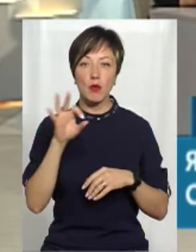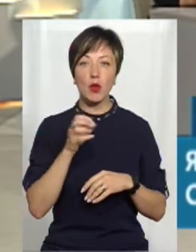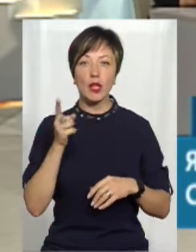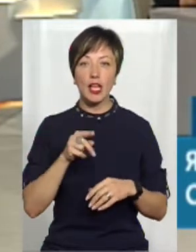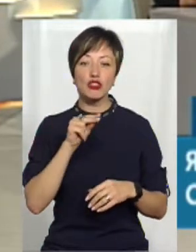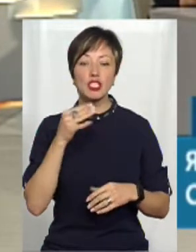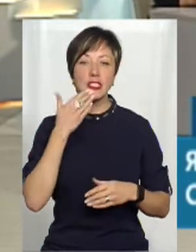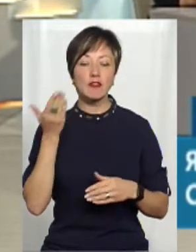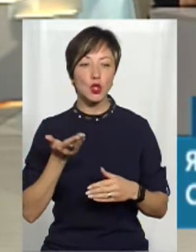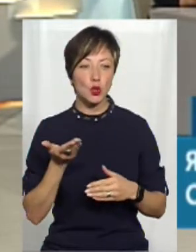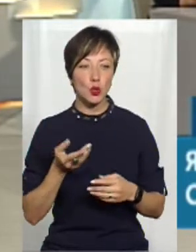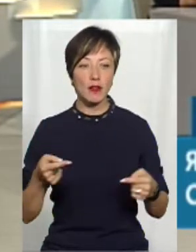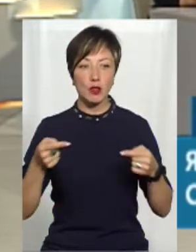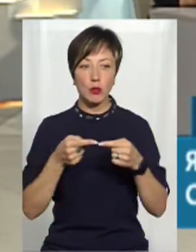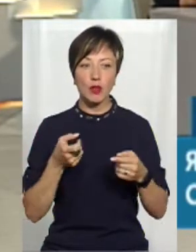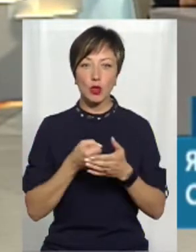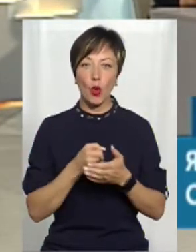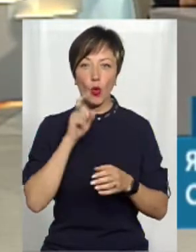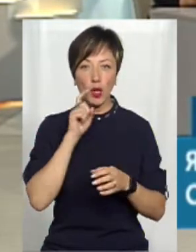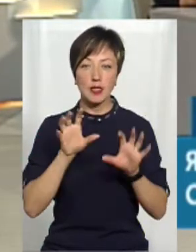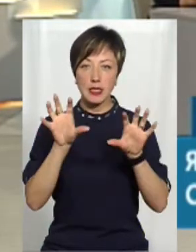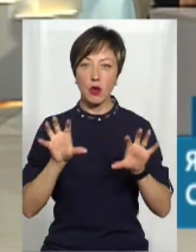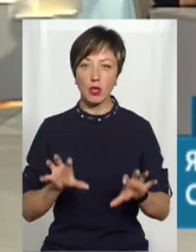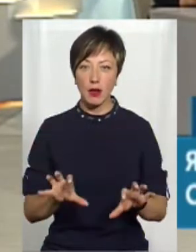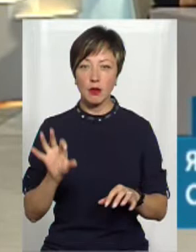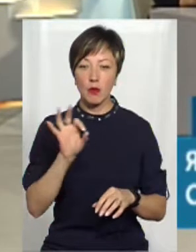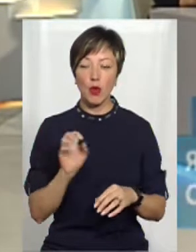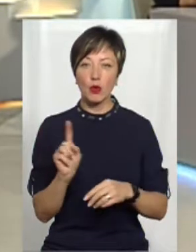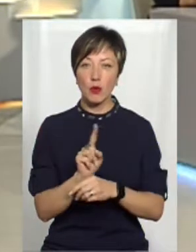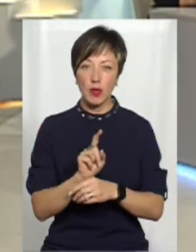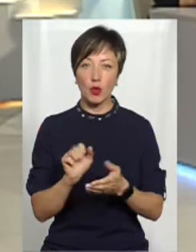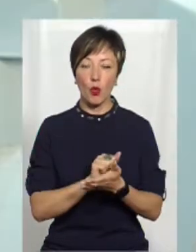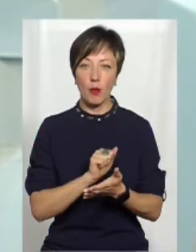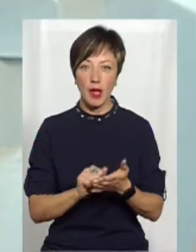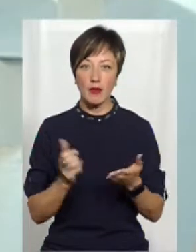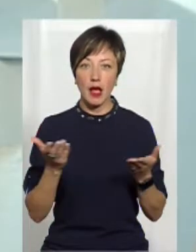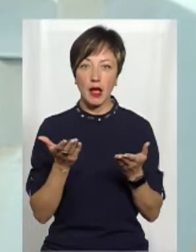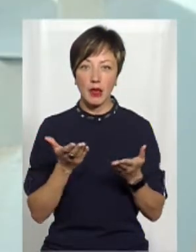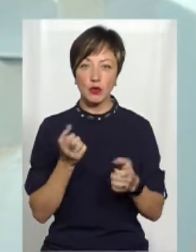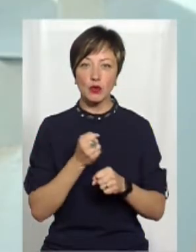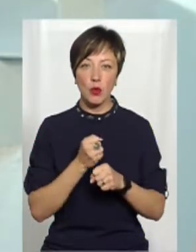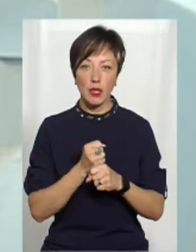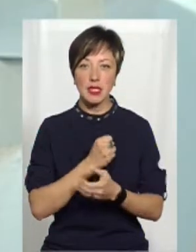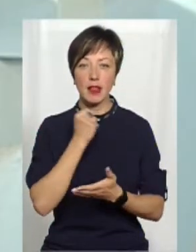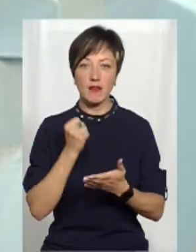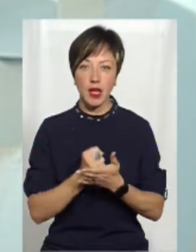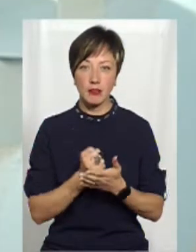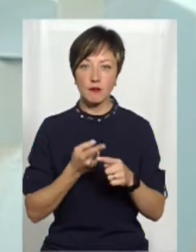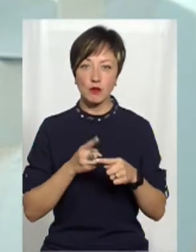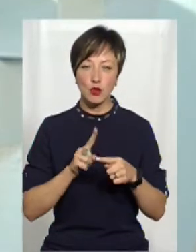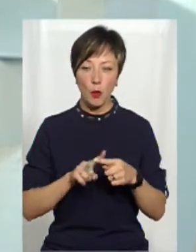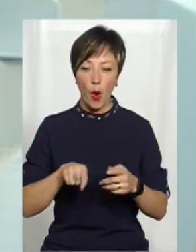чи звітує відповідно до українського законодавства, відповідно до тих нормативно-правових документів, які розроблені і які затверджені у